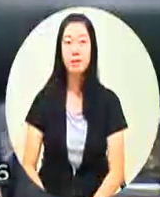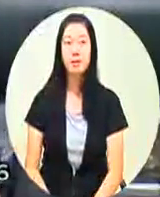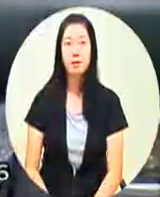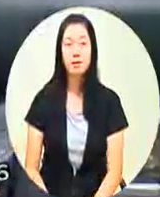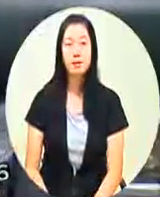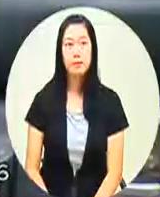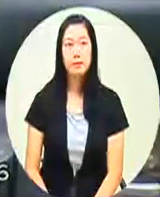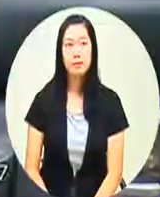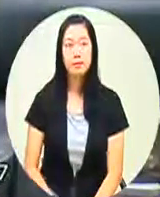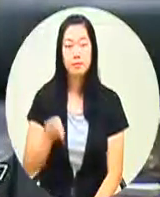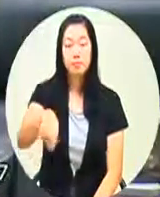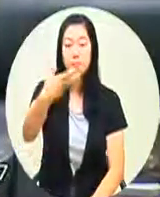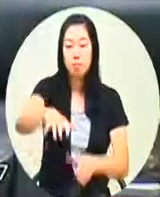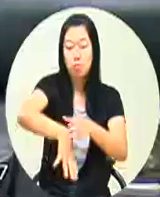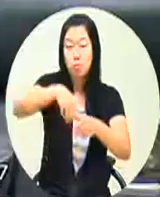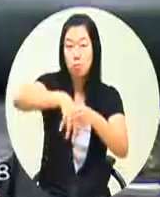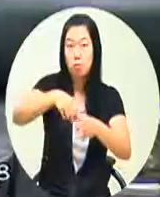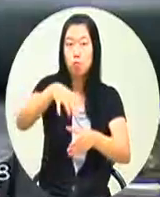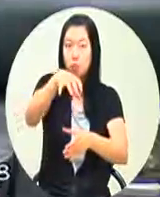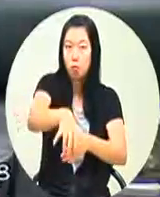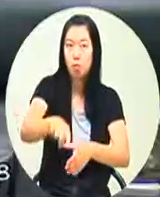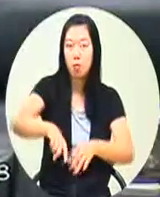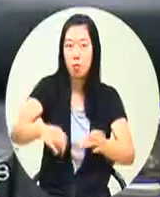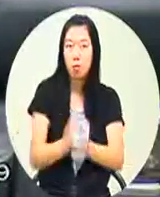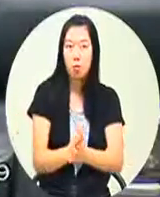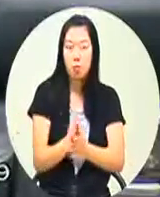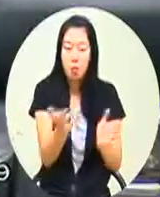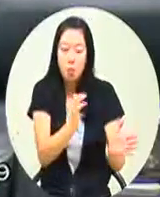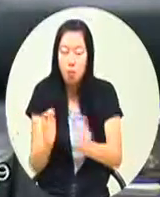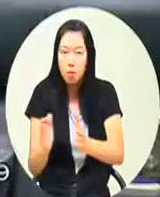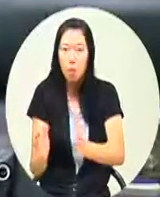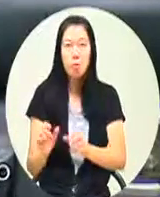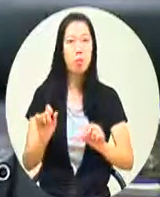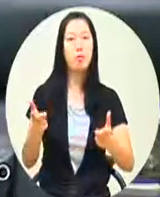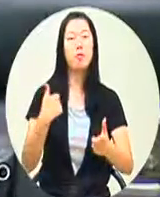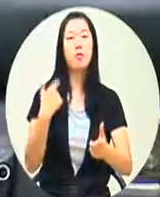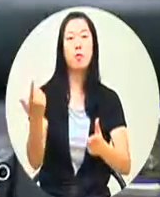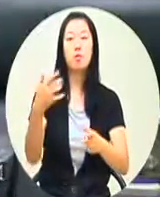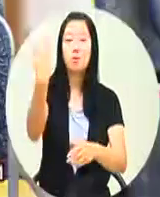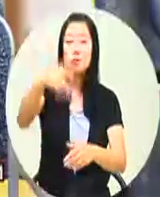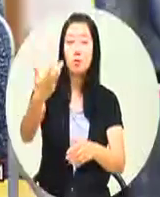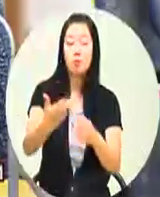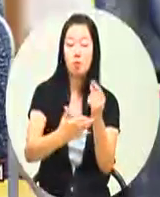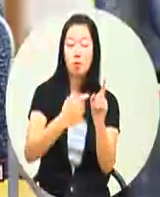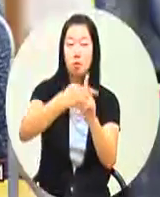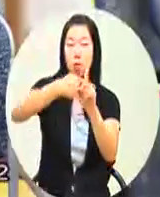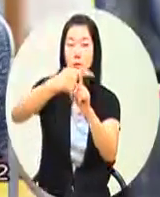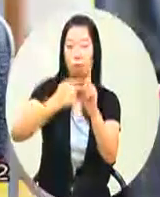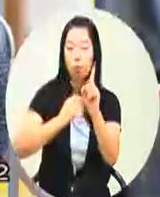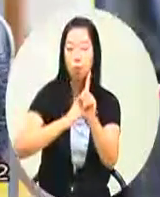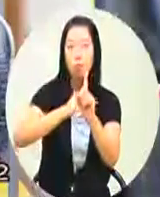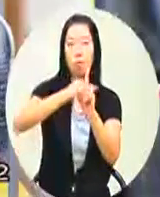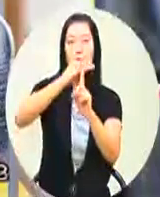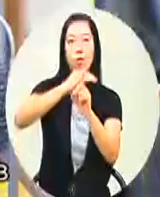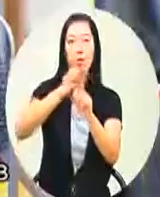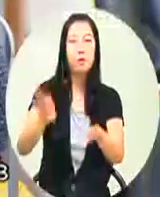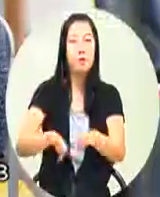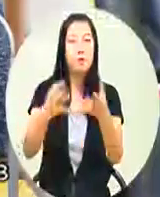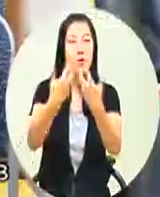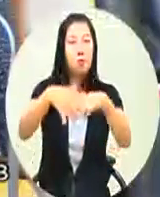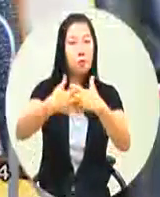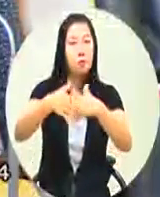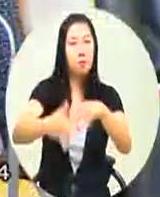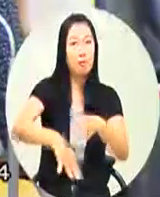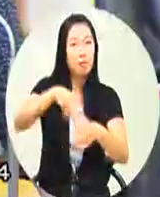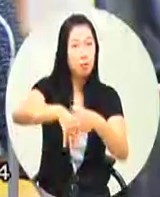在随时的状况都在抽水，它是要达到一定的标准才开始会抽水。可是因